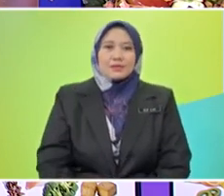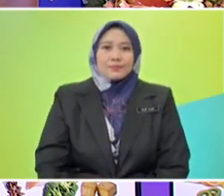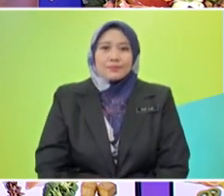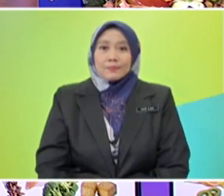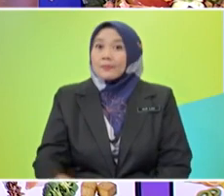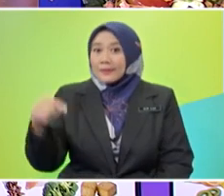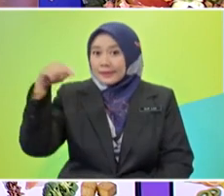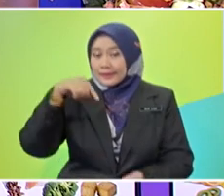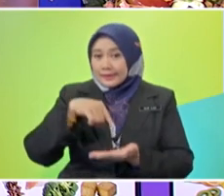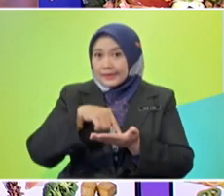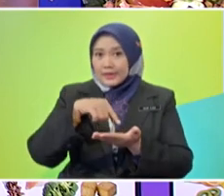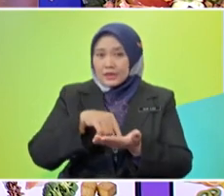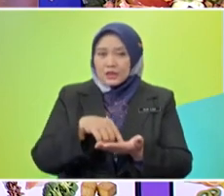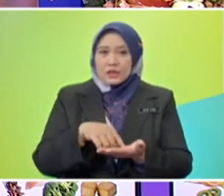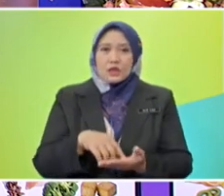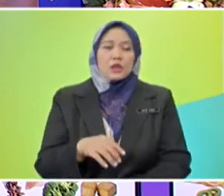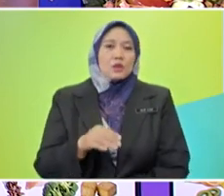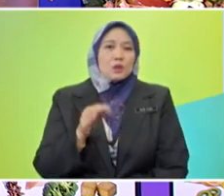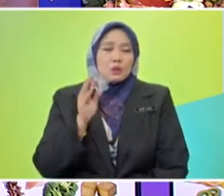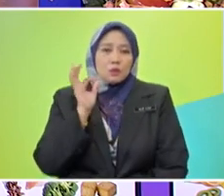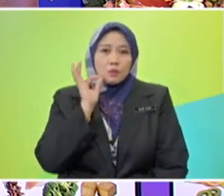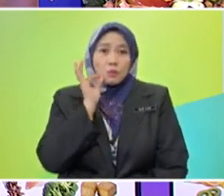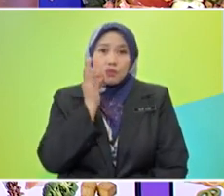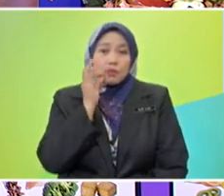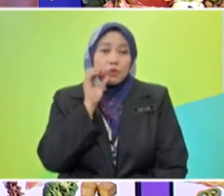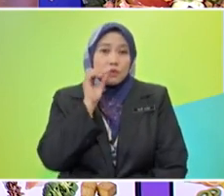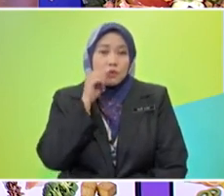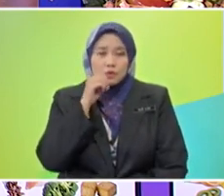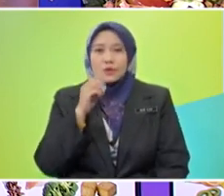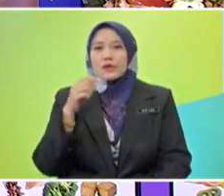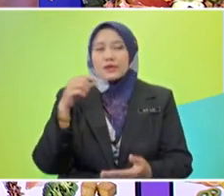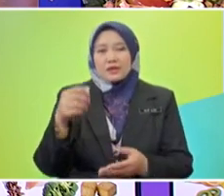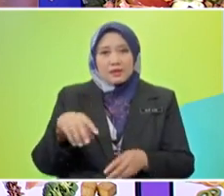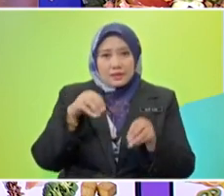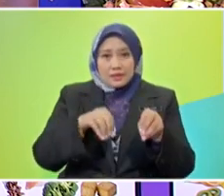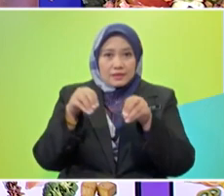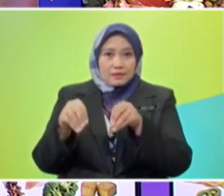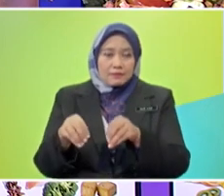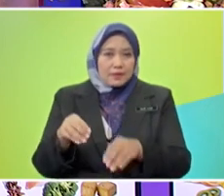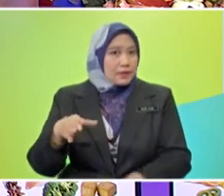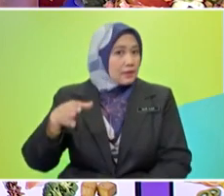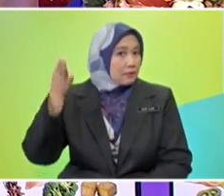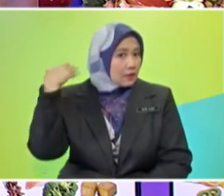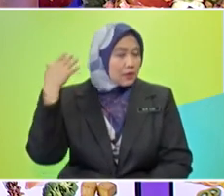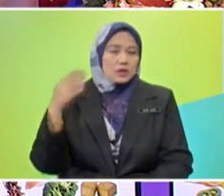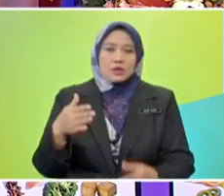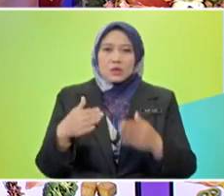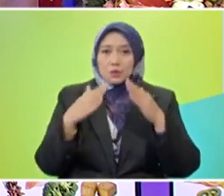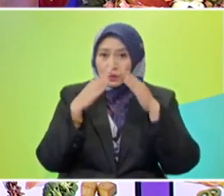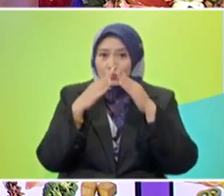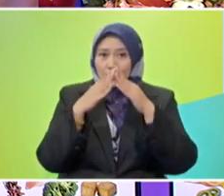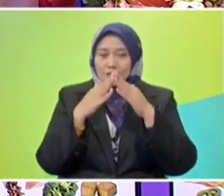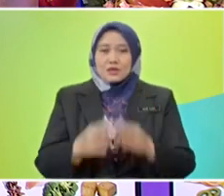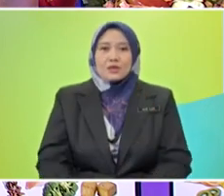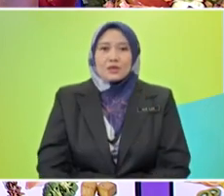Ha, jadi, Fizi, ya, Fizi tahu tak apa hasil buah oren ni? Mestilah, kak. Dia ada vitamin C, kak. Ya, betul. Vitamin C ni